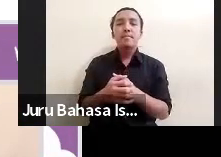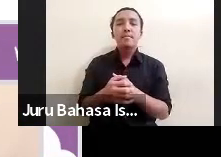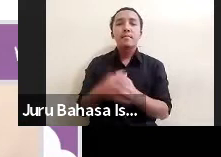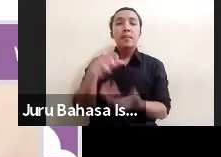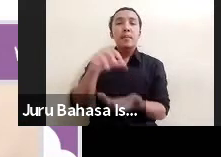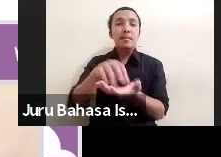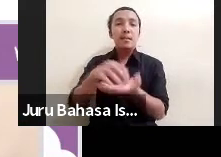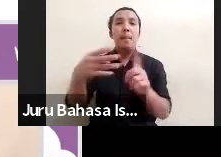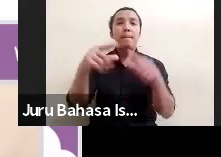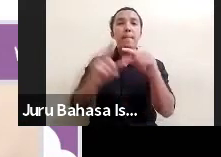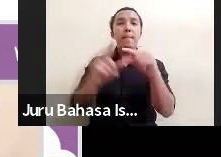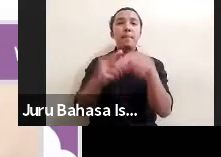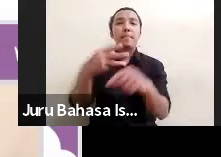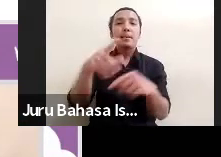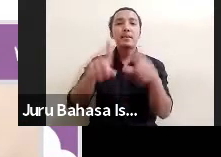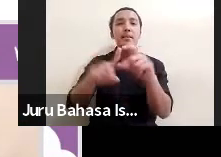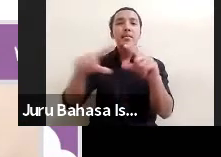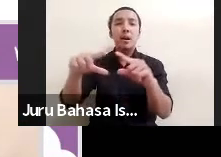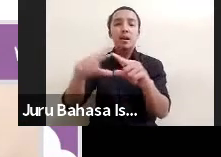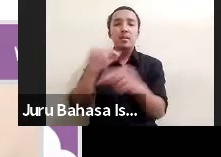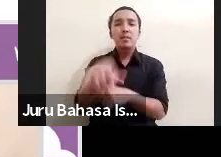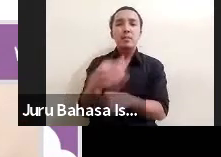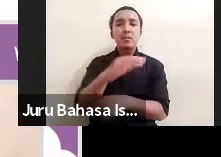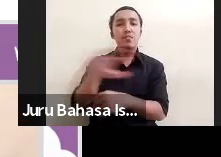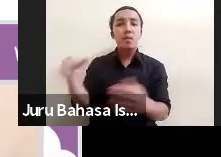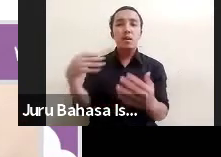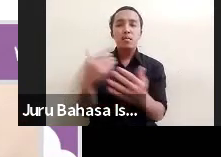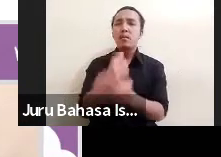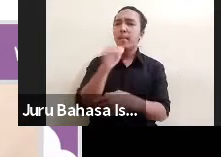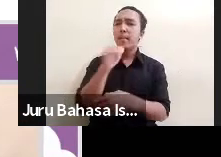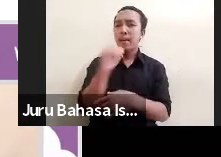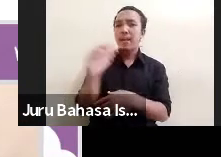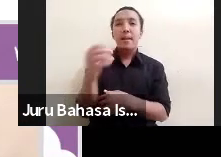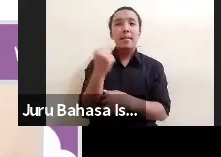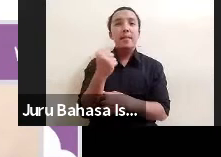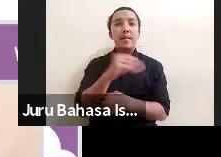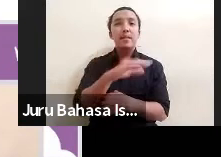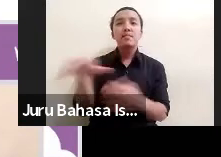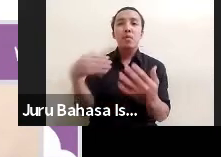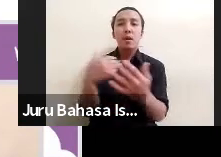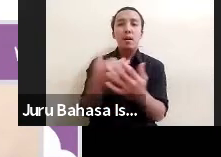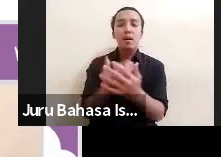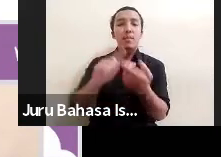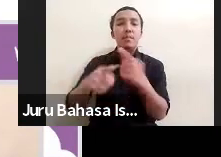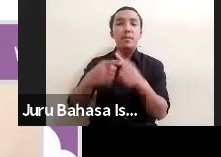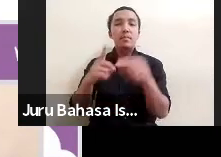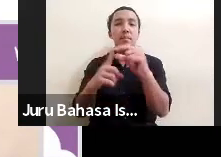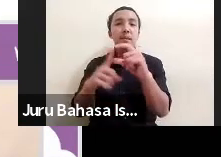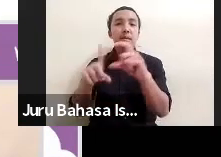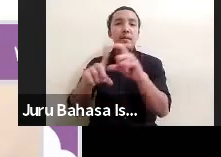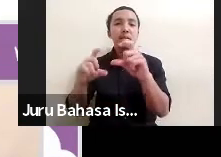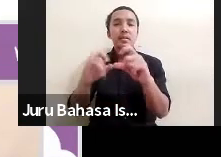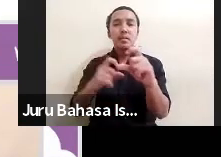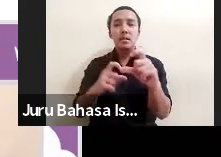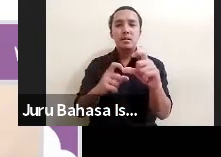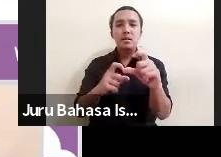Nah. Jadi semua siapa yang dapat itu semua teman-teman PPDIS itu yang tahu